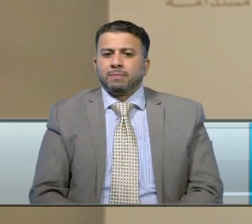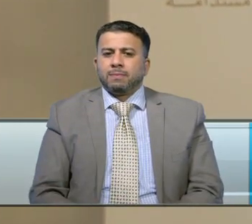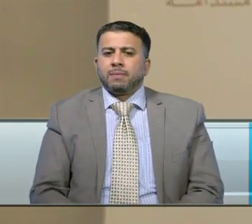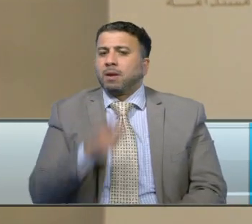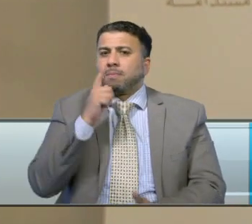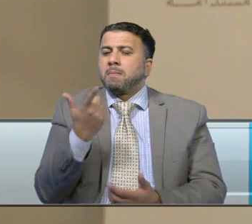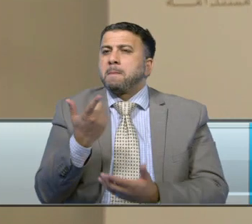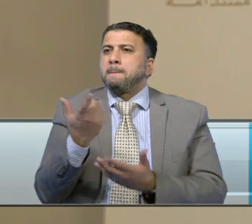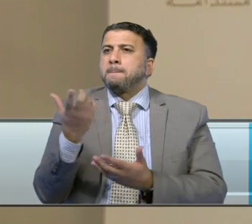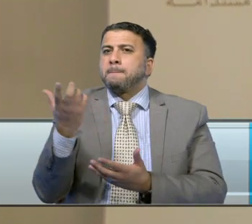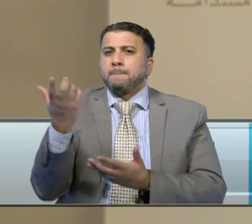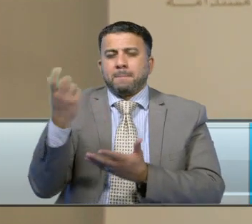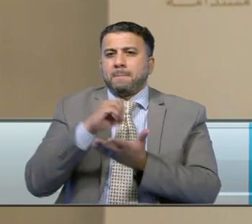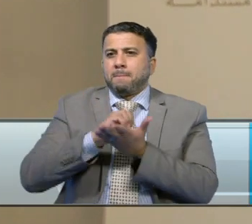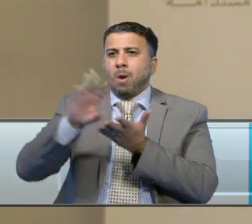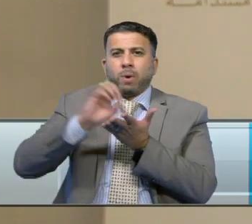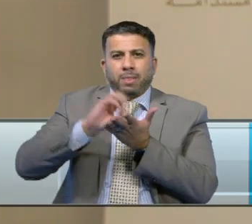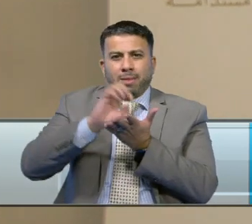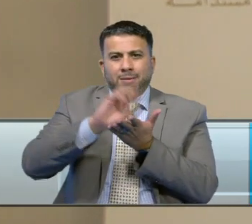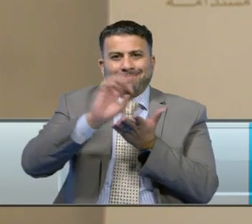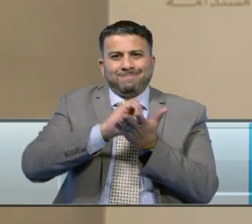موردنا الغذائي